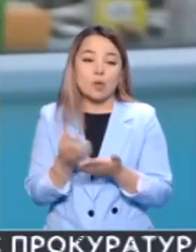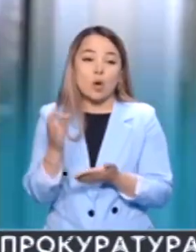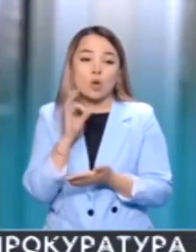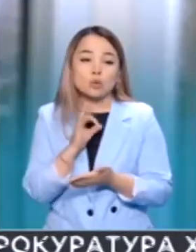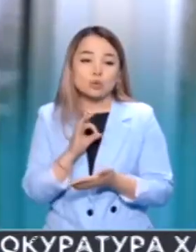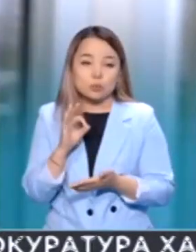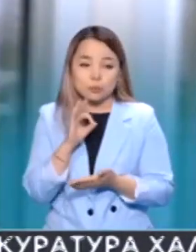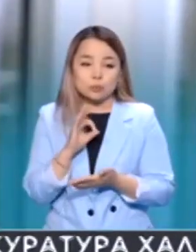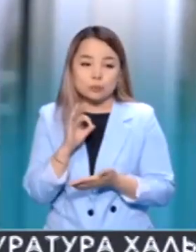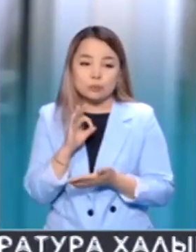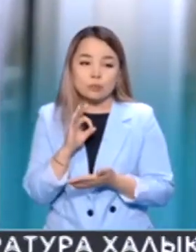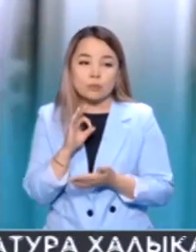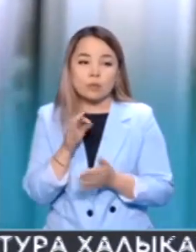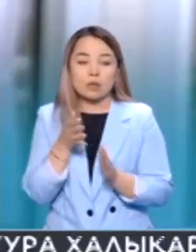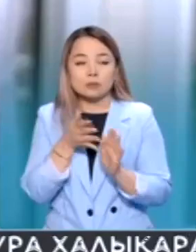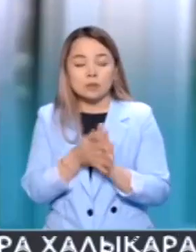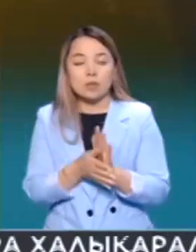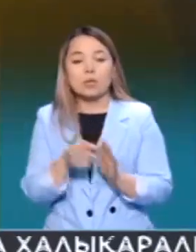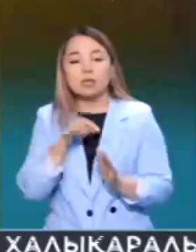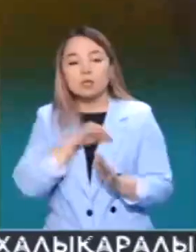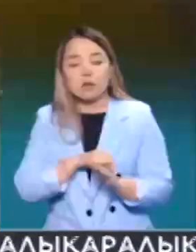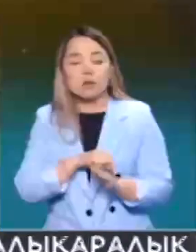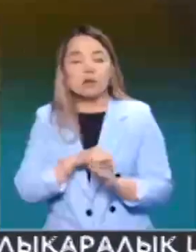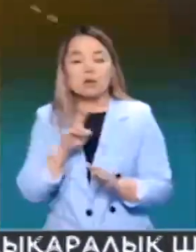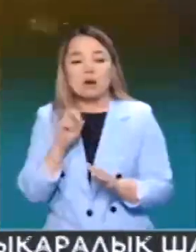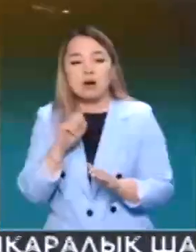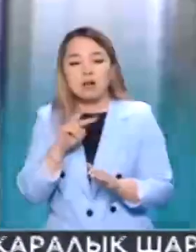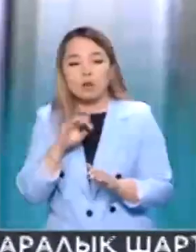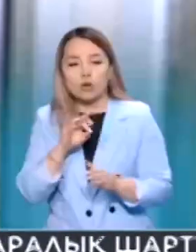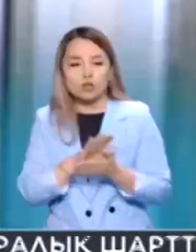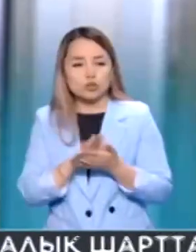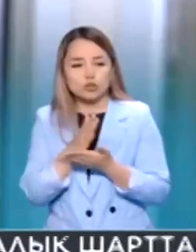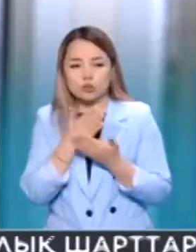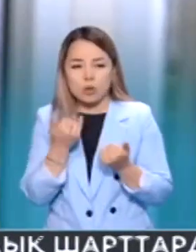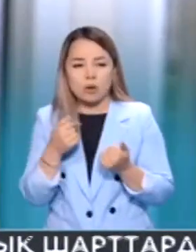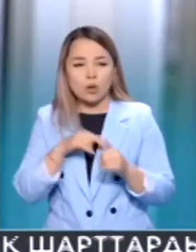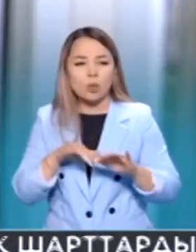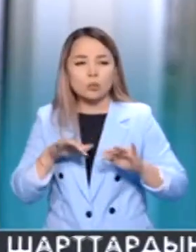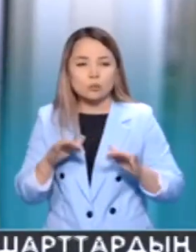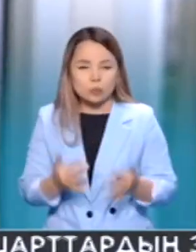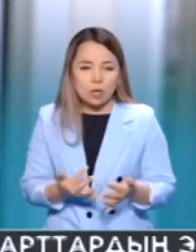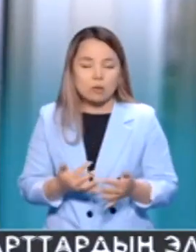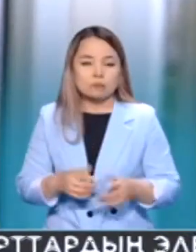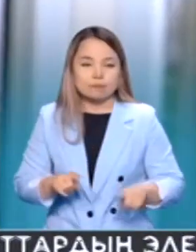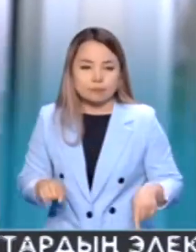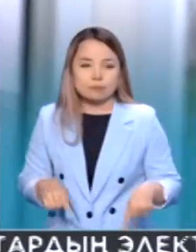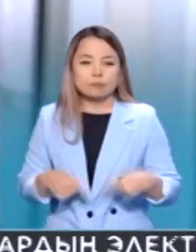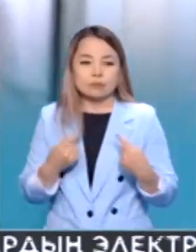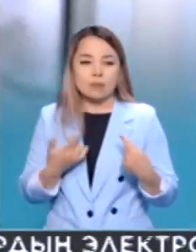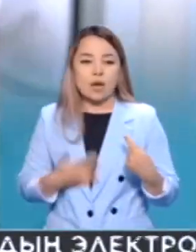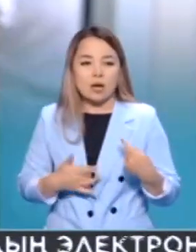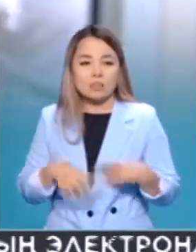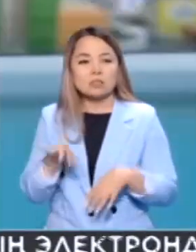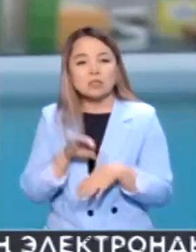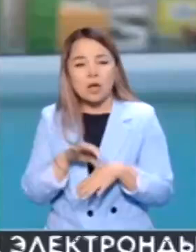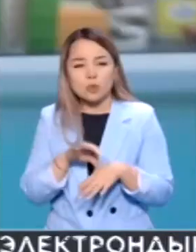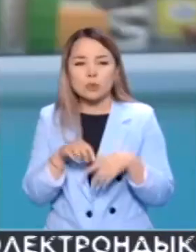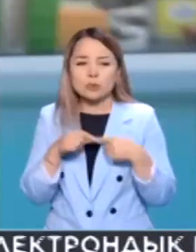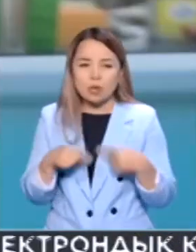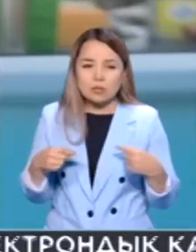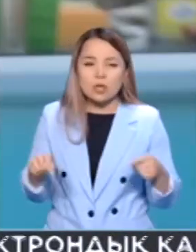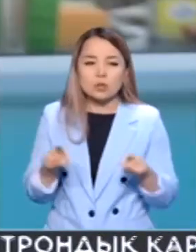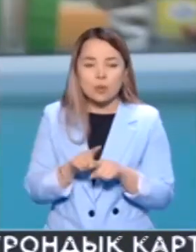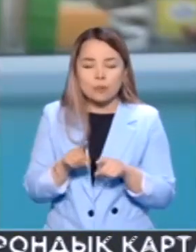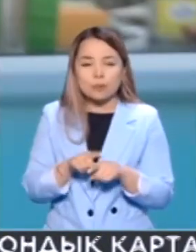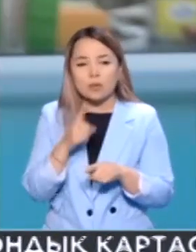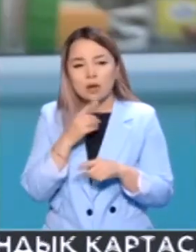Екінші шағы шашауын басады, иммунитетті жоғарлатады. Антисептикалық қасиеттері бар деп жатырмын. Ол мына асқазан аурулары сол сияқты